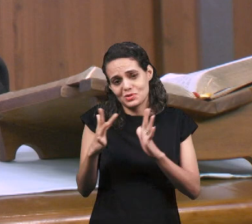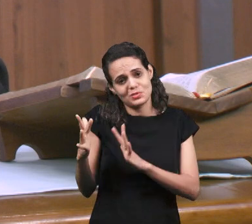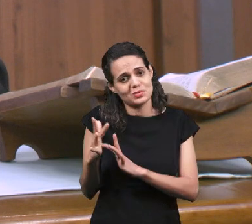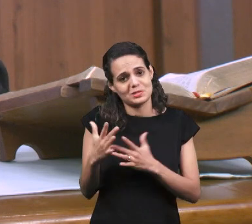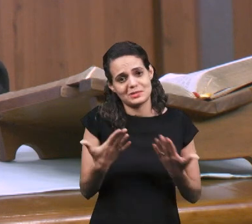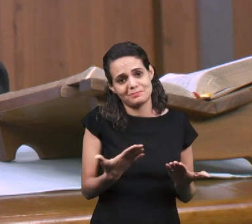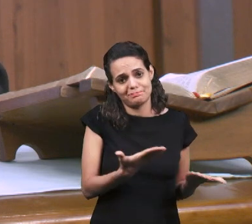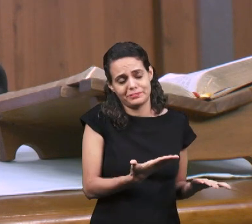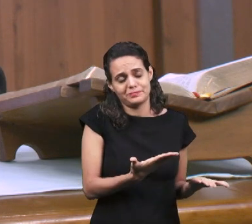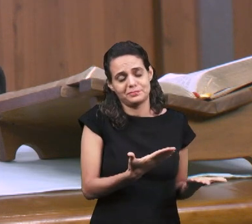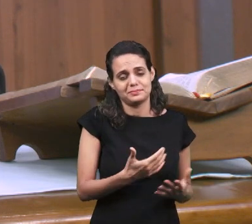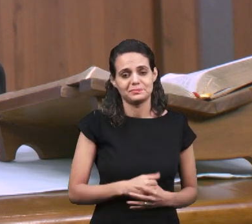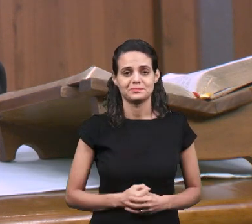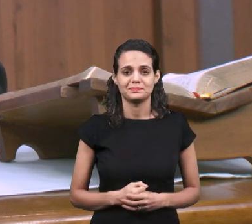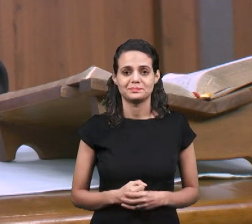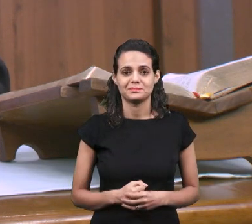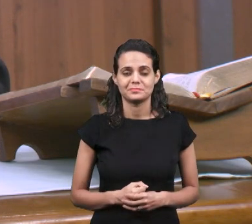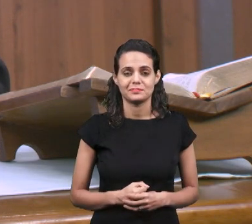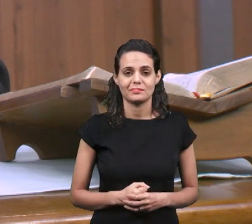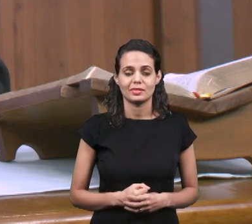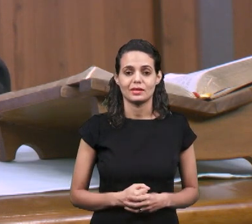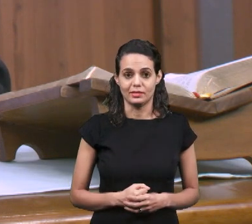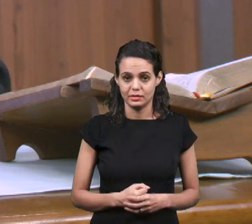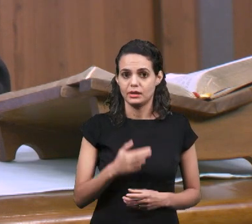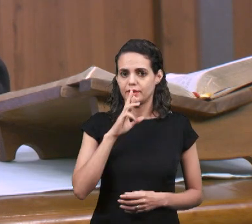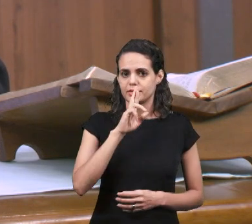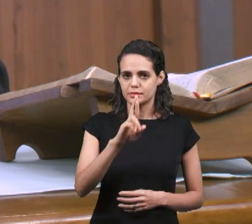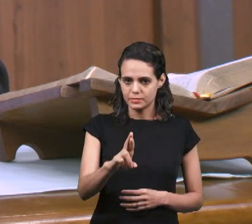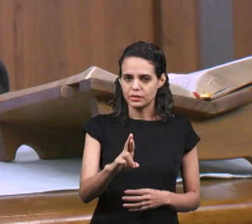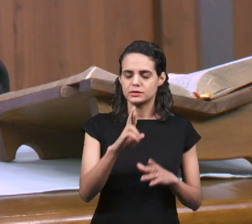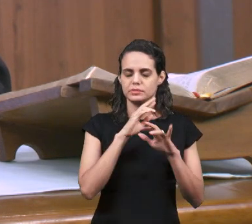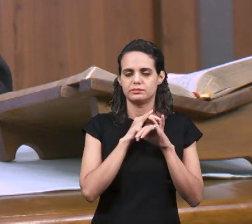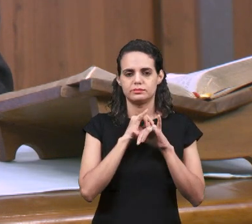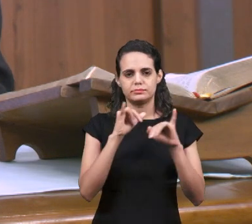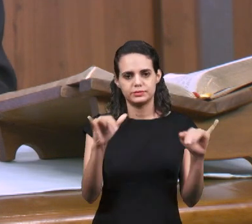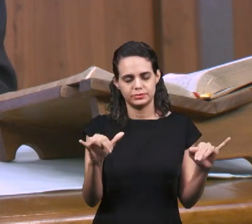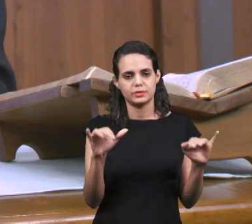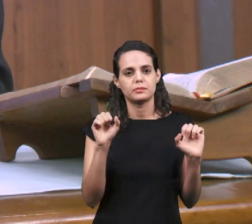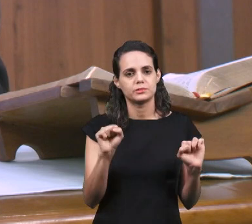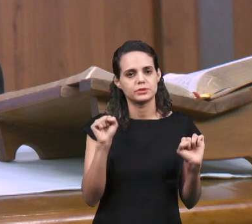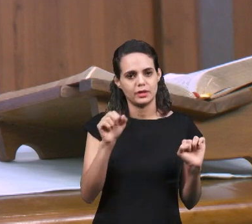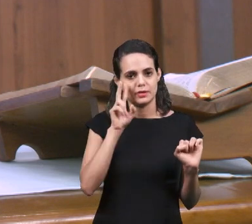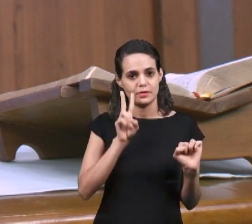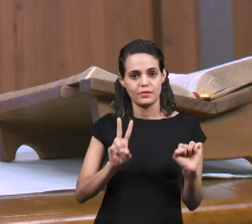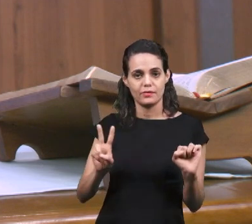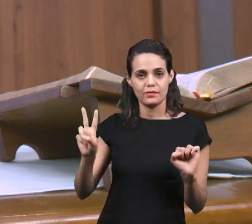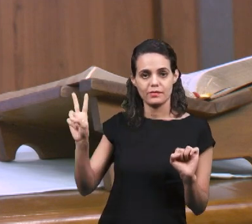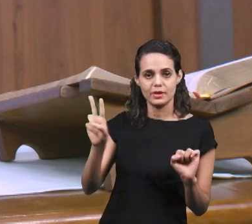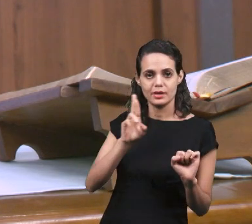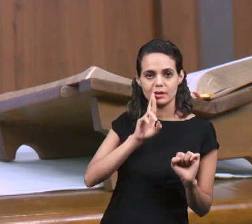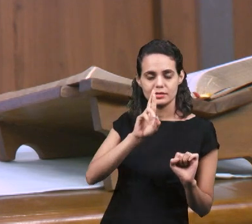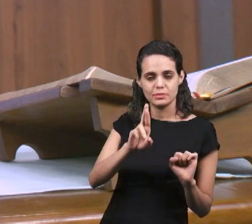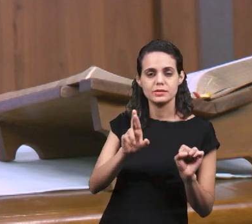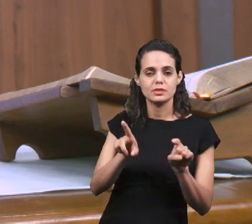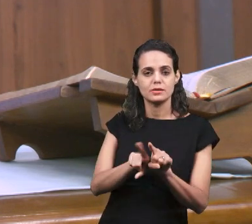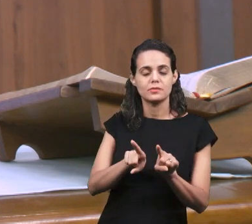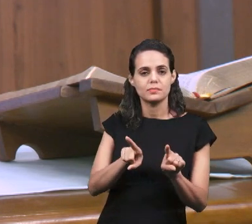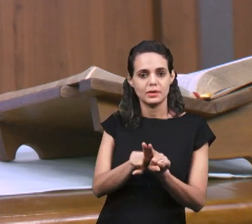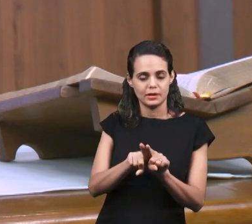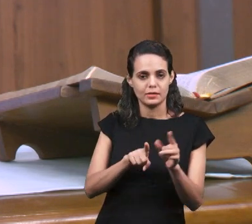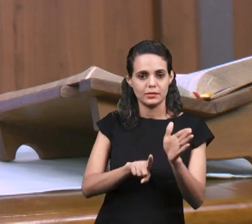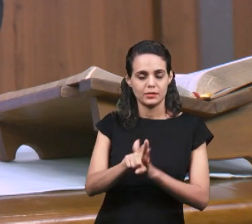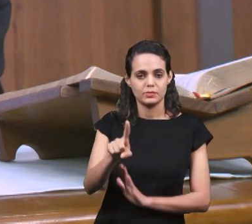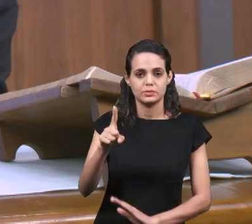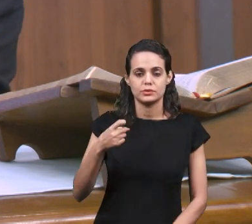Donc, la réponse a été divulguée, vous avez vu la réponse, ainsi comme la question 6. Aussi, la question 6 qui